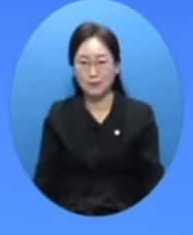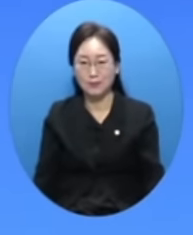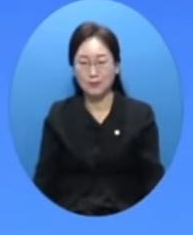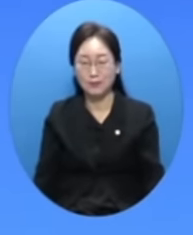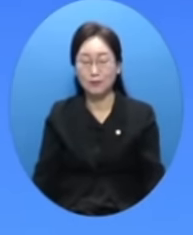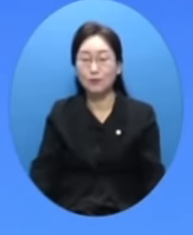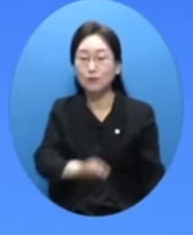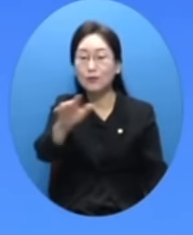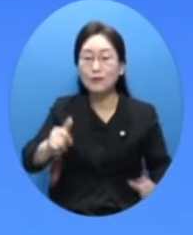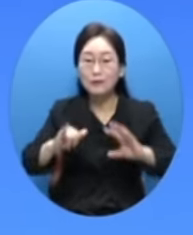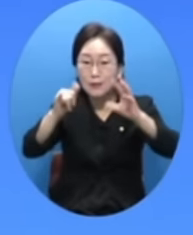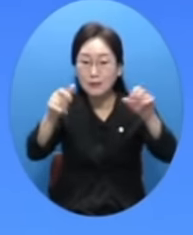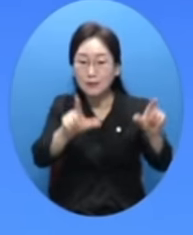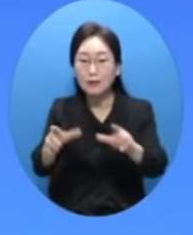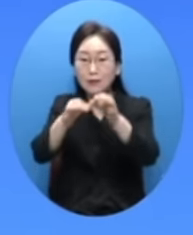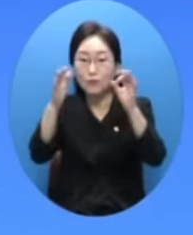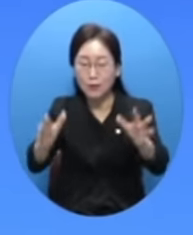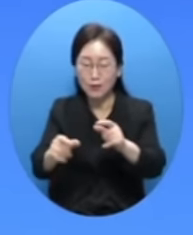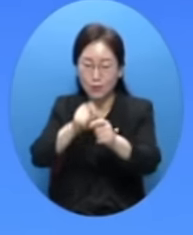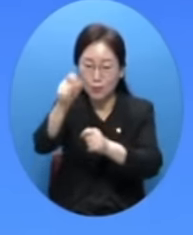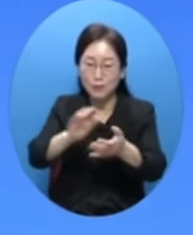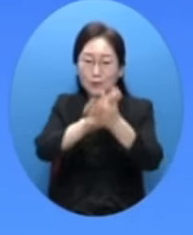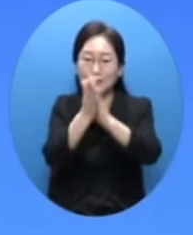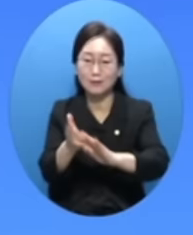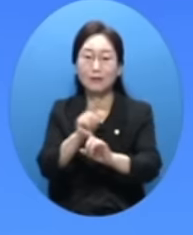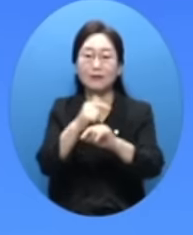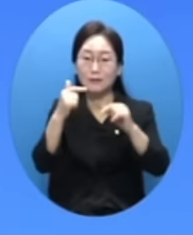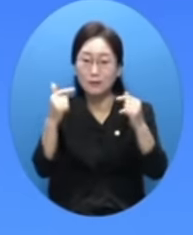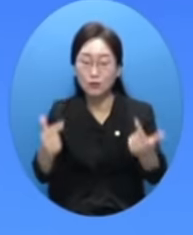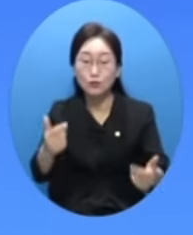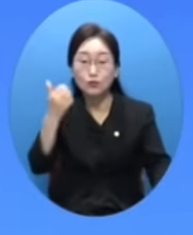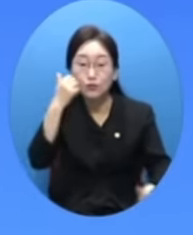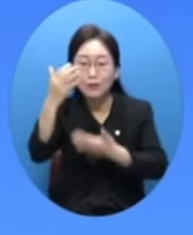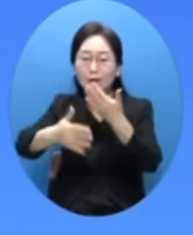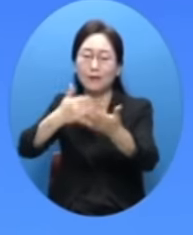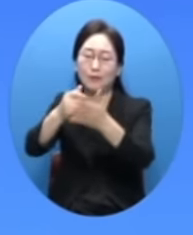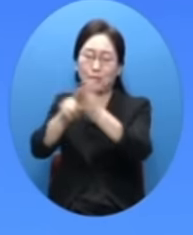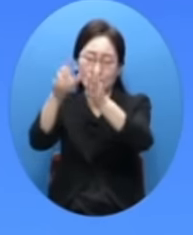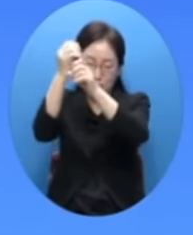그러므로 우리가 이상 살아가면서 영원히 변치 않는 우리 하나님을